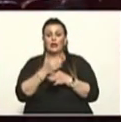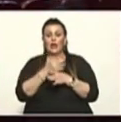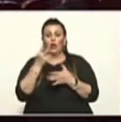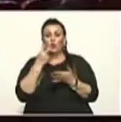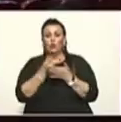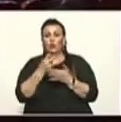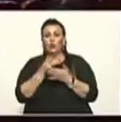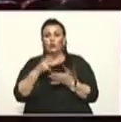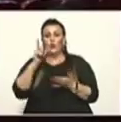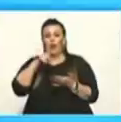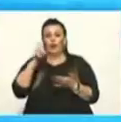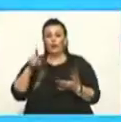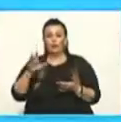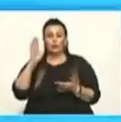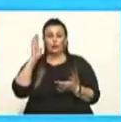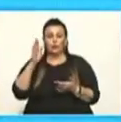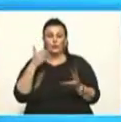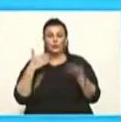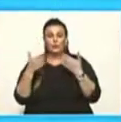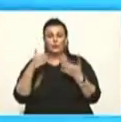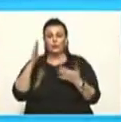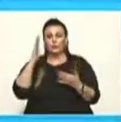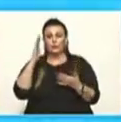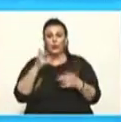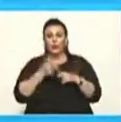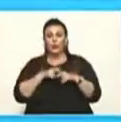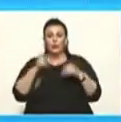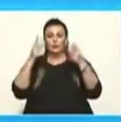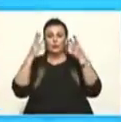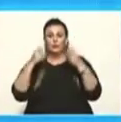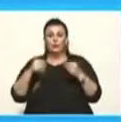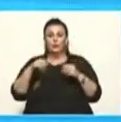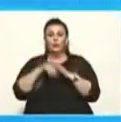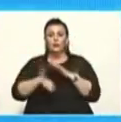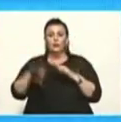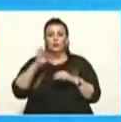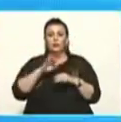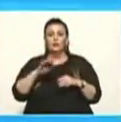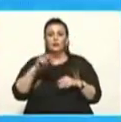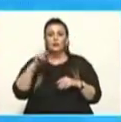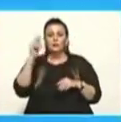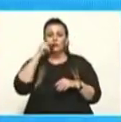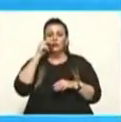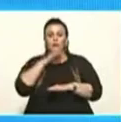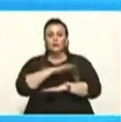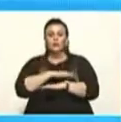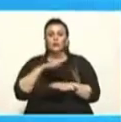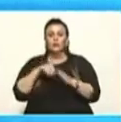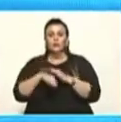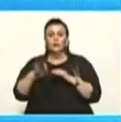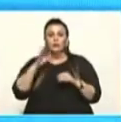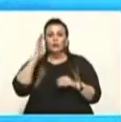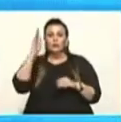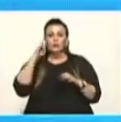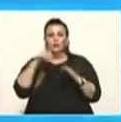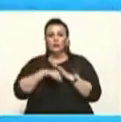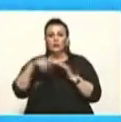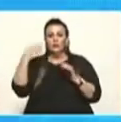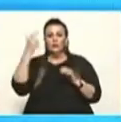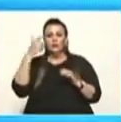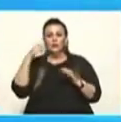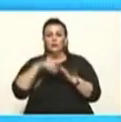üzrə əməkdaşlıq edəcək. Biz bugünün tələbələrinə ixtisaslı kadrlarla yanaşı, gələcəyin